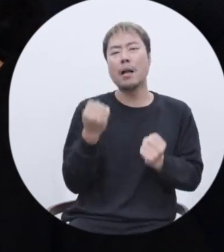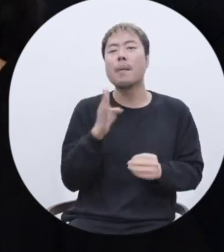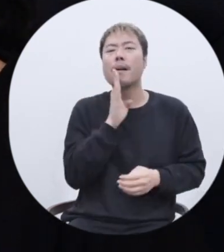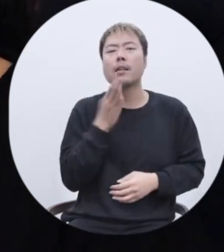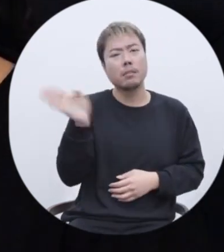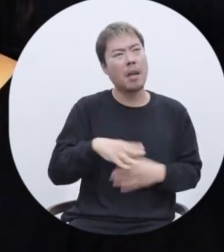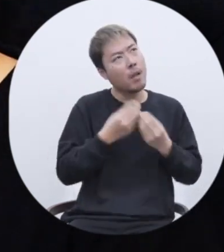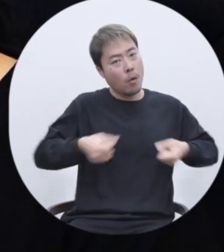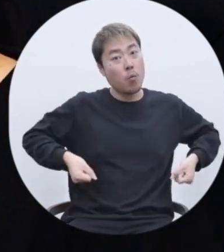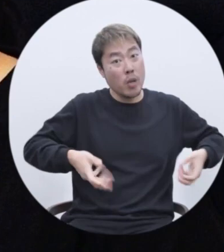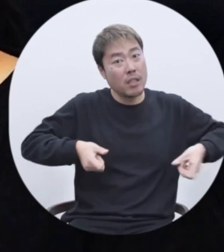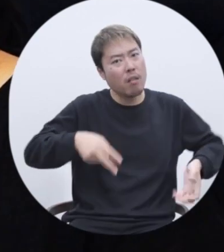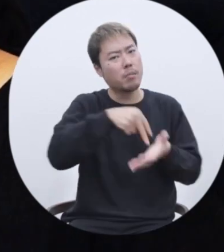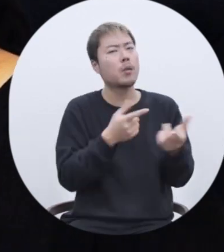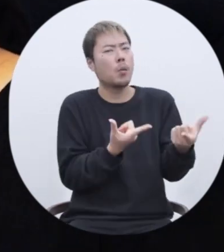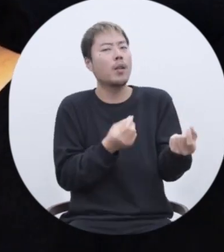휠체어도 마찬가지겠지만 뭐